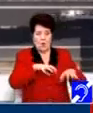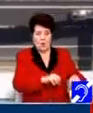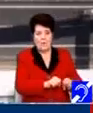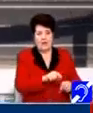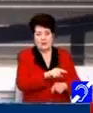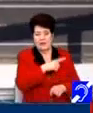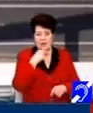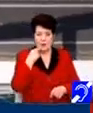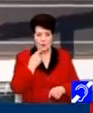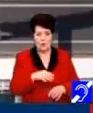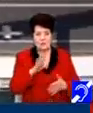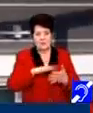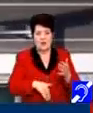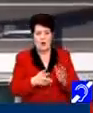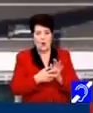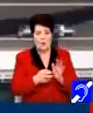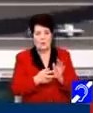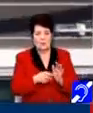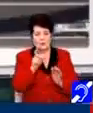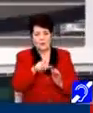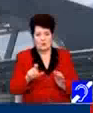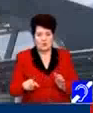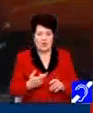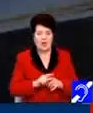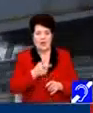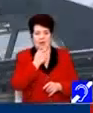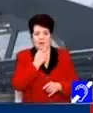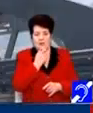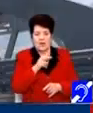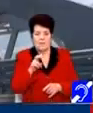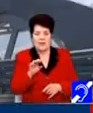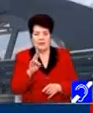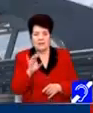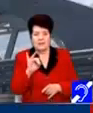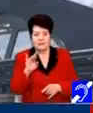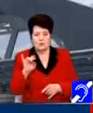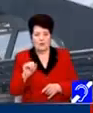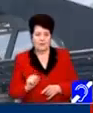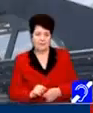Rusia și îi sancționează pe toți cetățenii străini care vizitează peninsula fără acordul